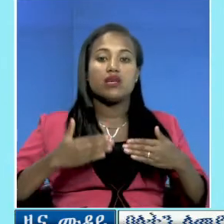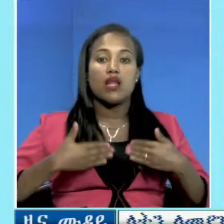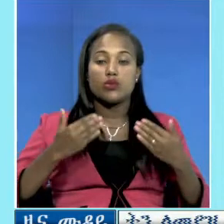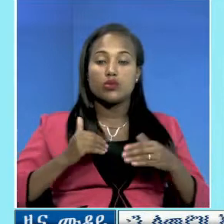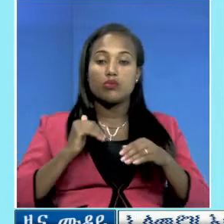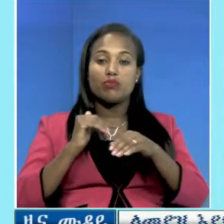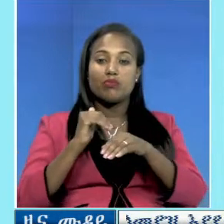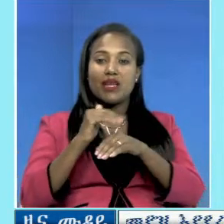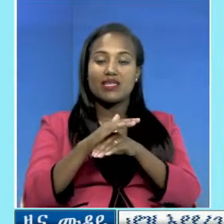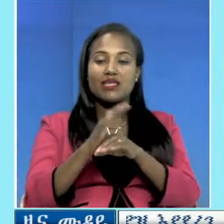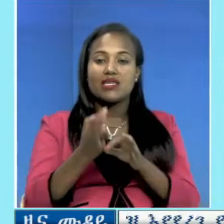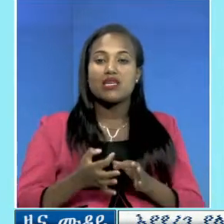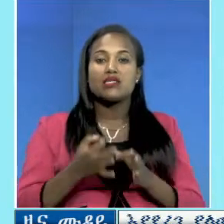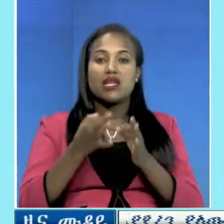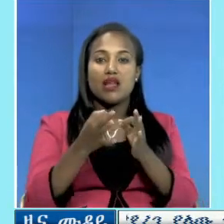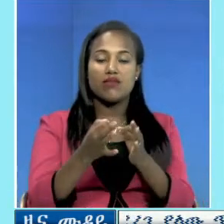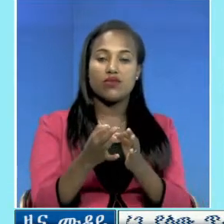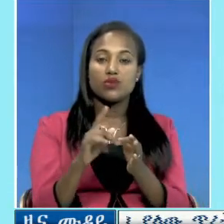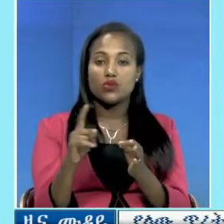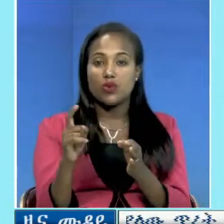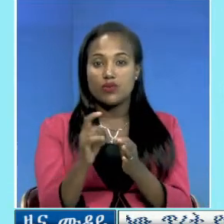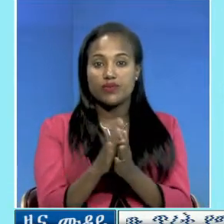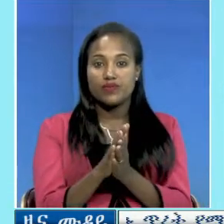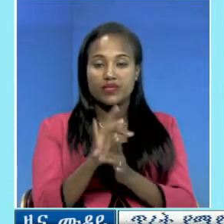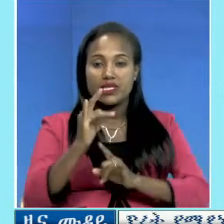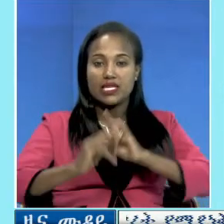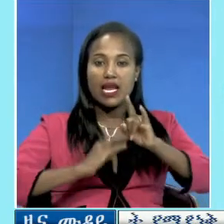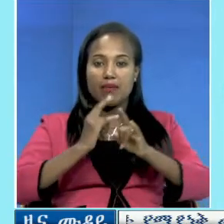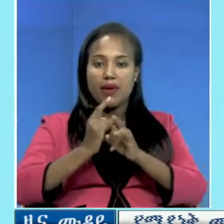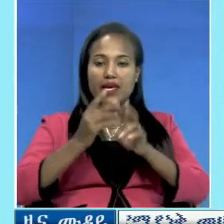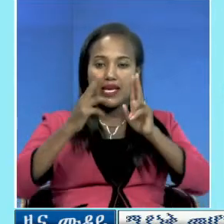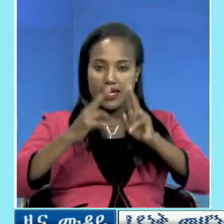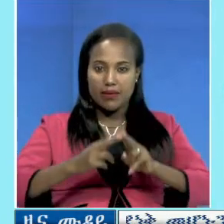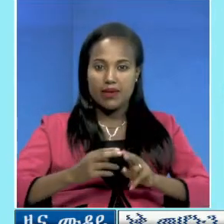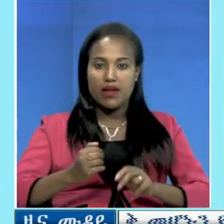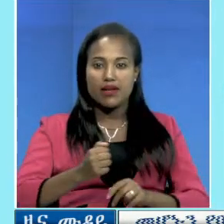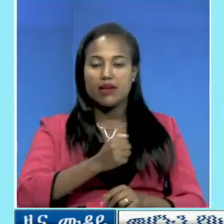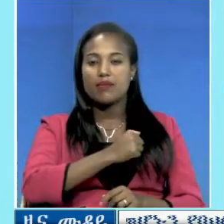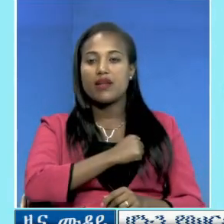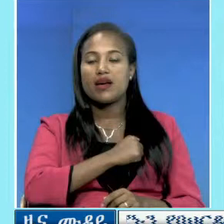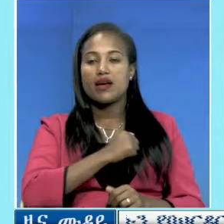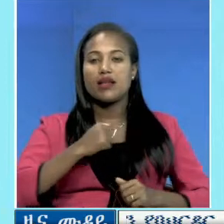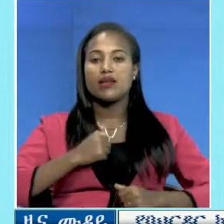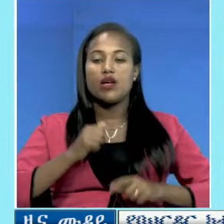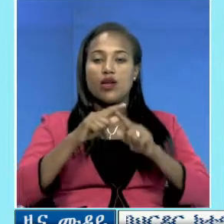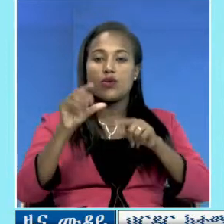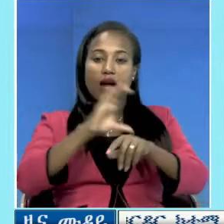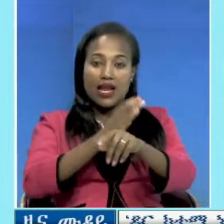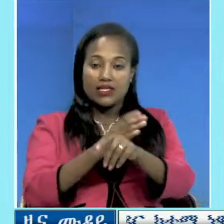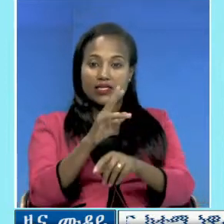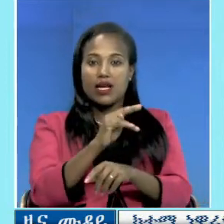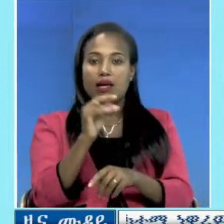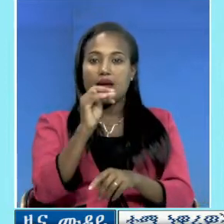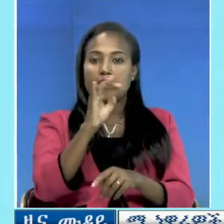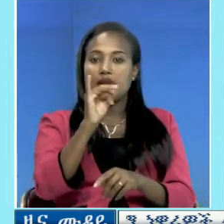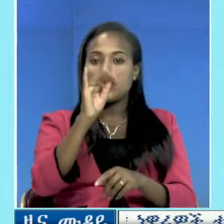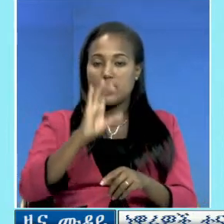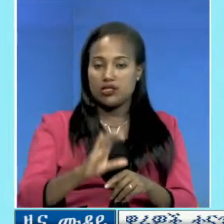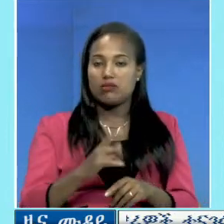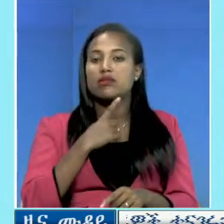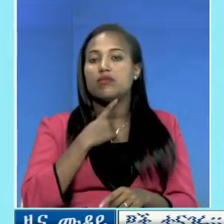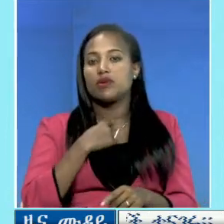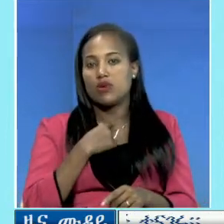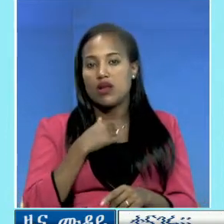መልእክት ያስተላለፉ ሲሆን ዘላለማዊ ክብርና ድል ለመከላከያ ኃይላችን፣ ለልዩ ኃይላችንና ለሚኒሻችን